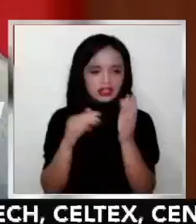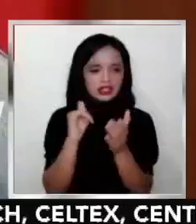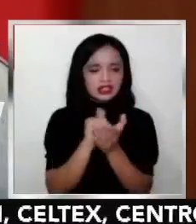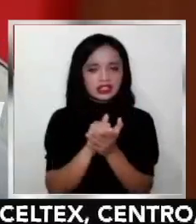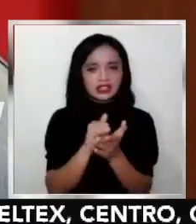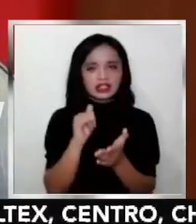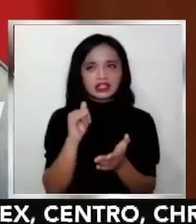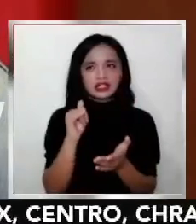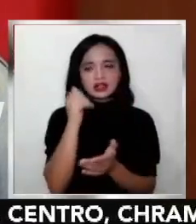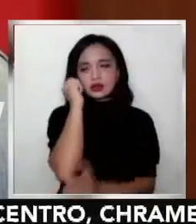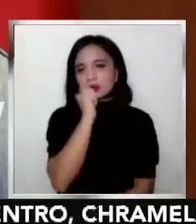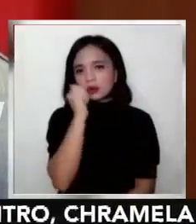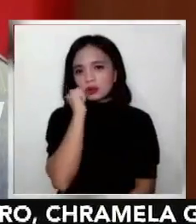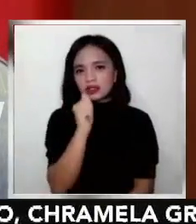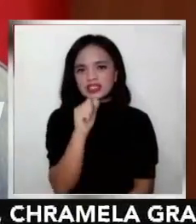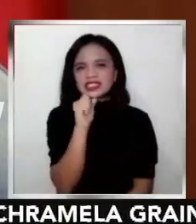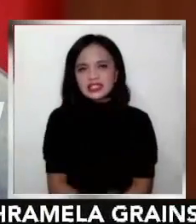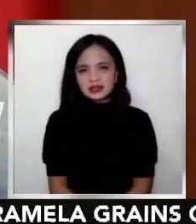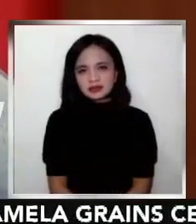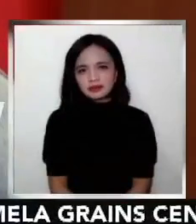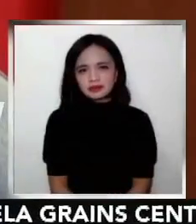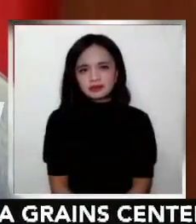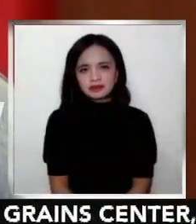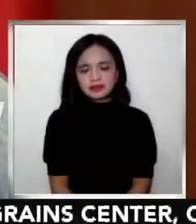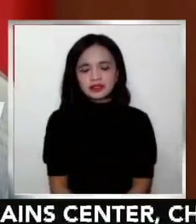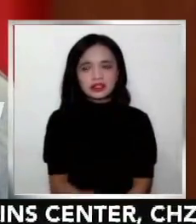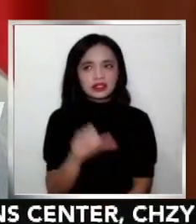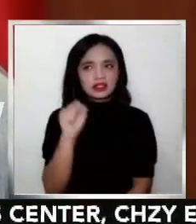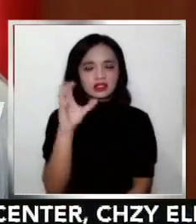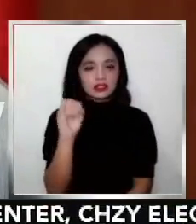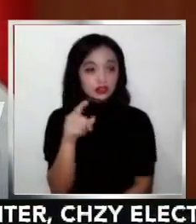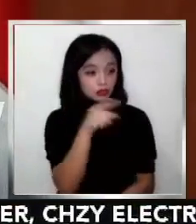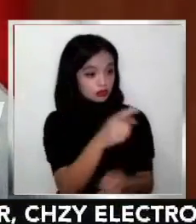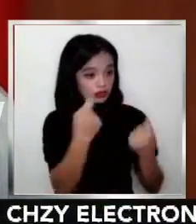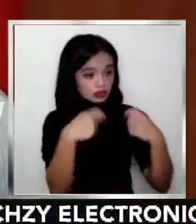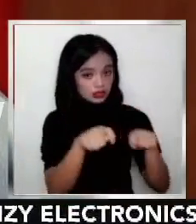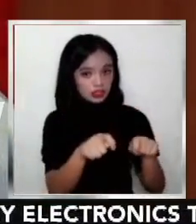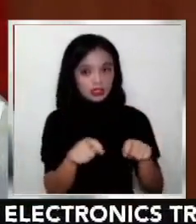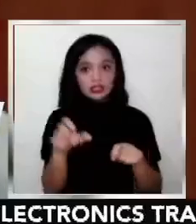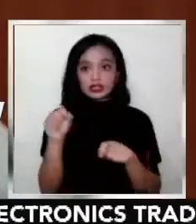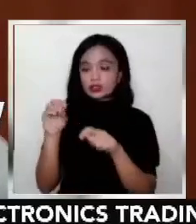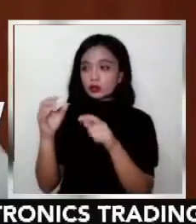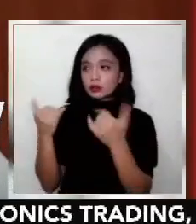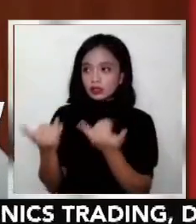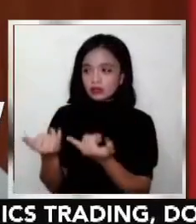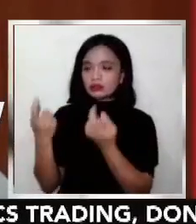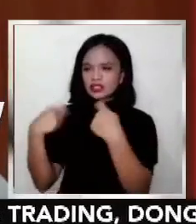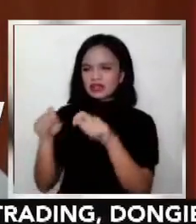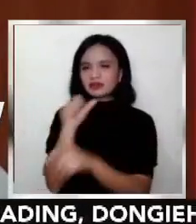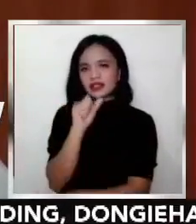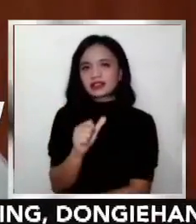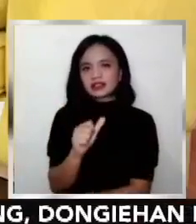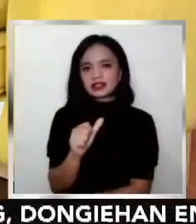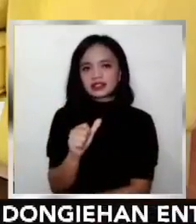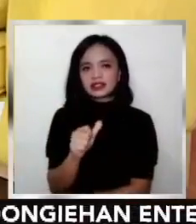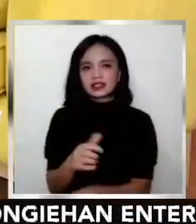doon madalas yung hindi. So sinusubukan mo ngayon? So ngayon, na-try nating huwag, baka may dumating.